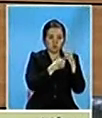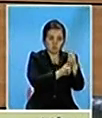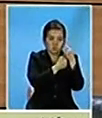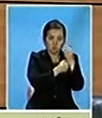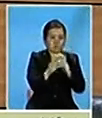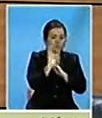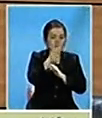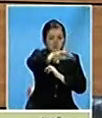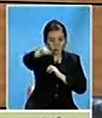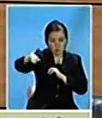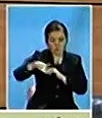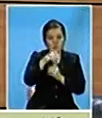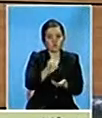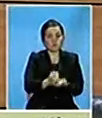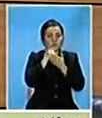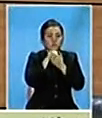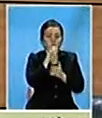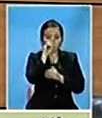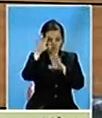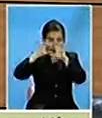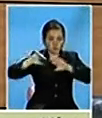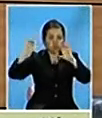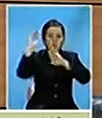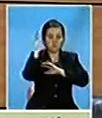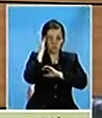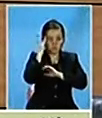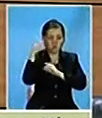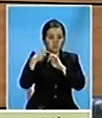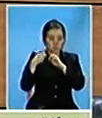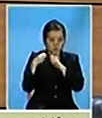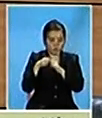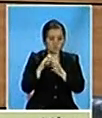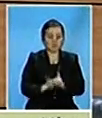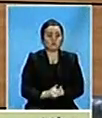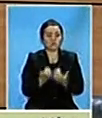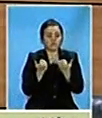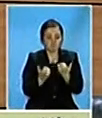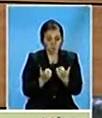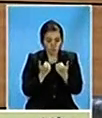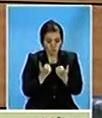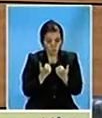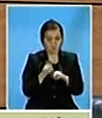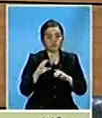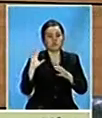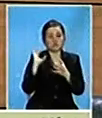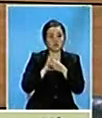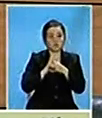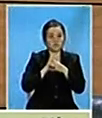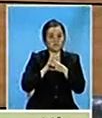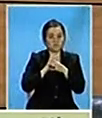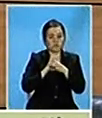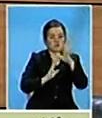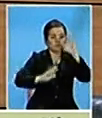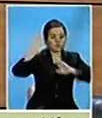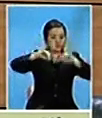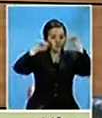งเหมือนที่ปรากฏในอดีตท่านประธานครับผมคิดว่าการปกครองในระบอบประชาธิปไตยนี่ไม่ใช่อาศัย